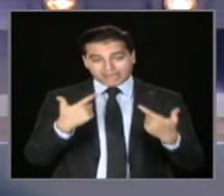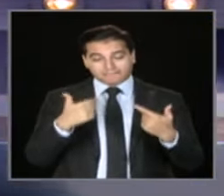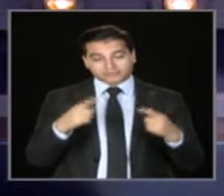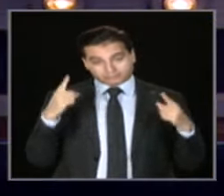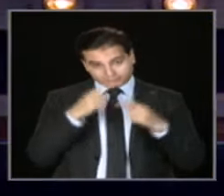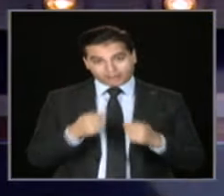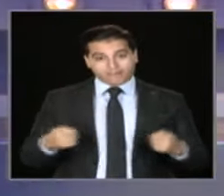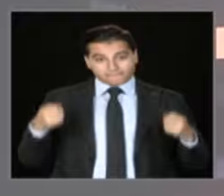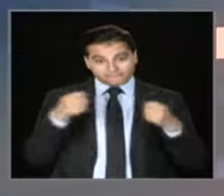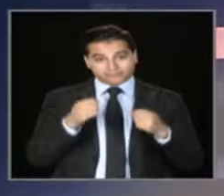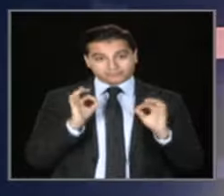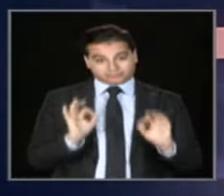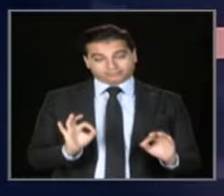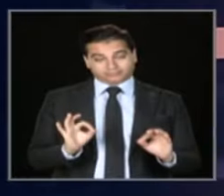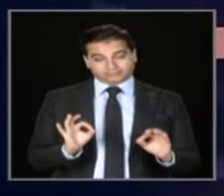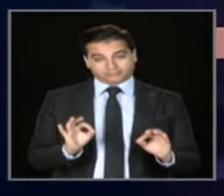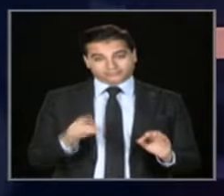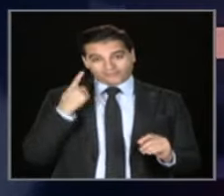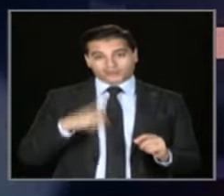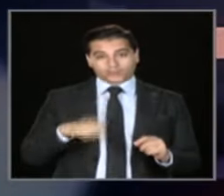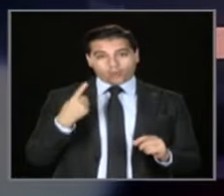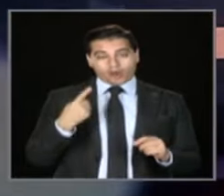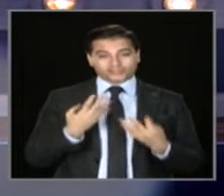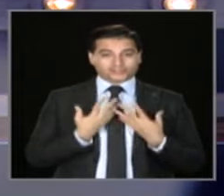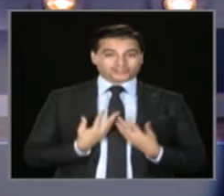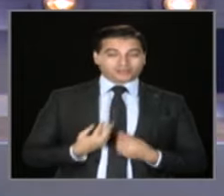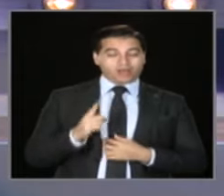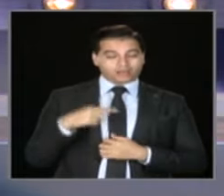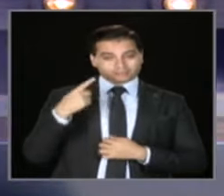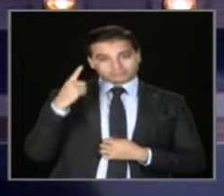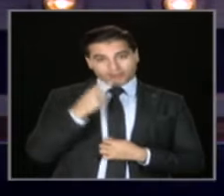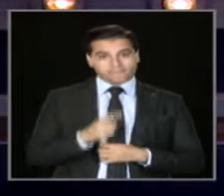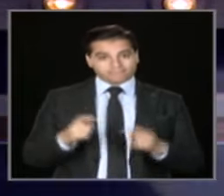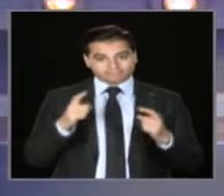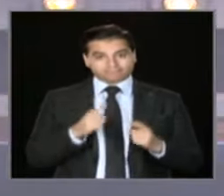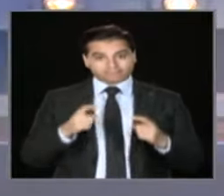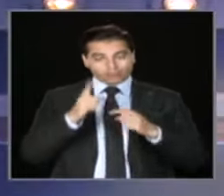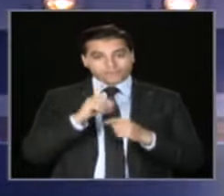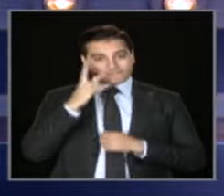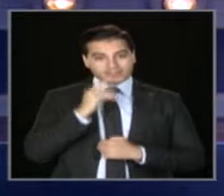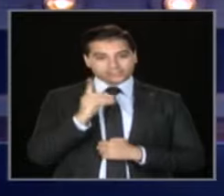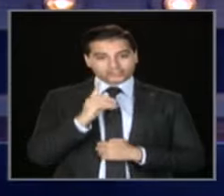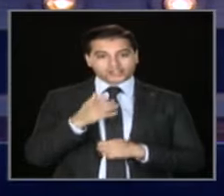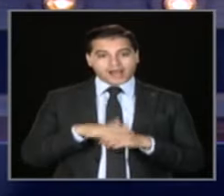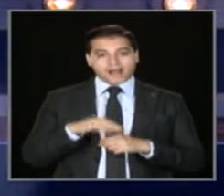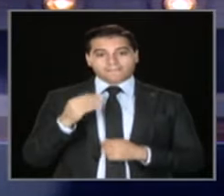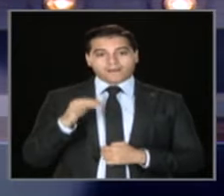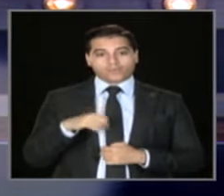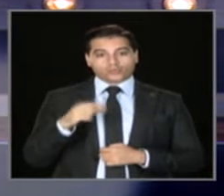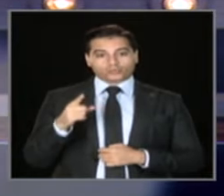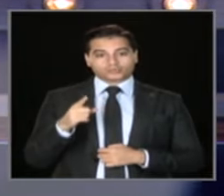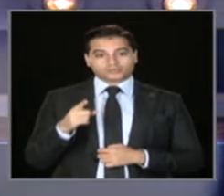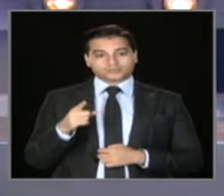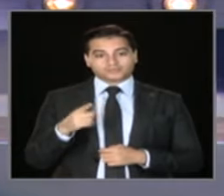جاي طبعا هيبقى اصعب واهم حاجه طبعا ان احنا ما ننساش نطمن على محمود الجعفري